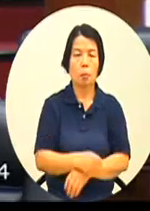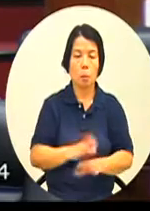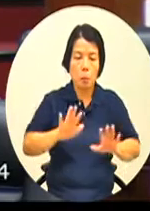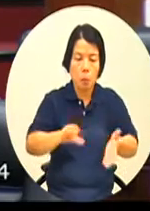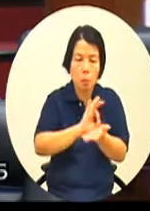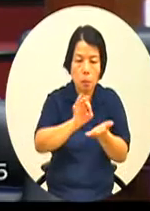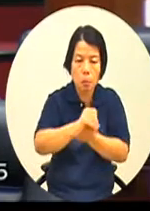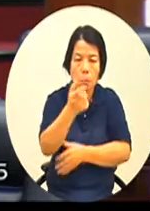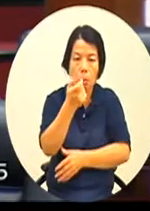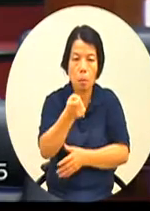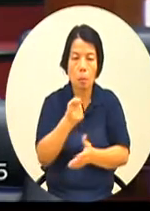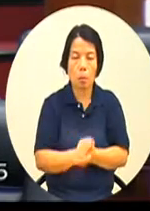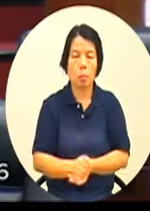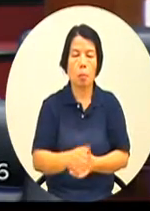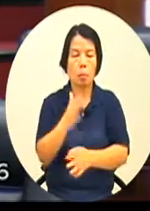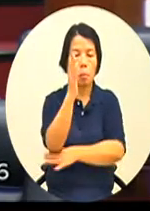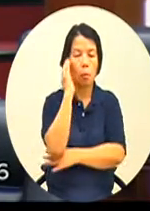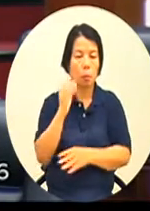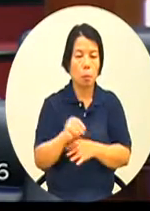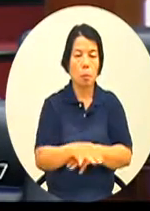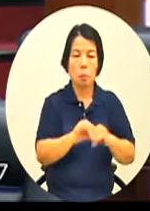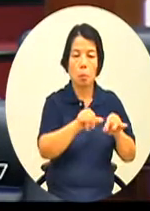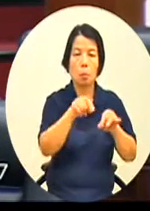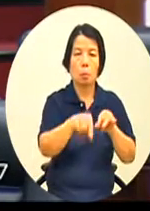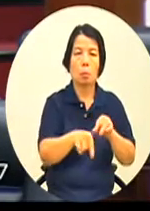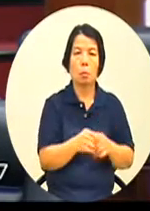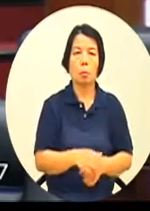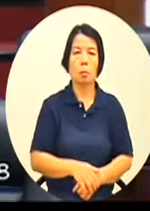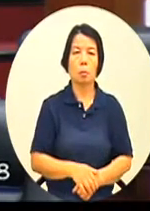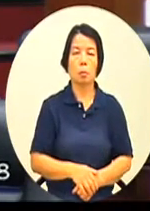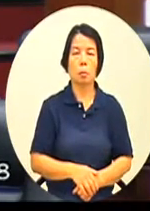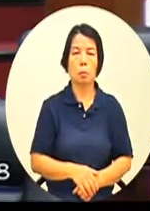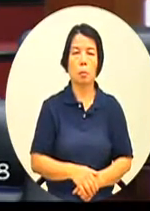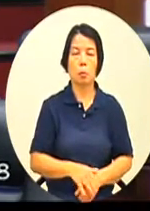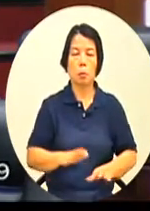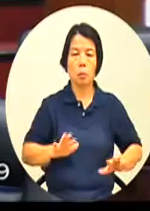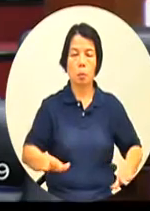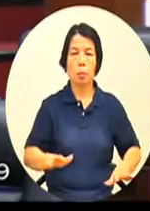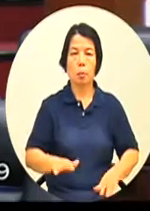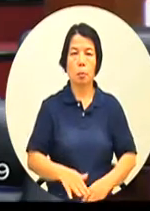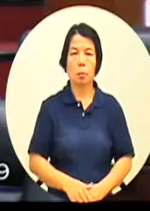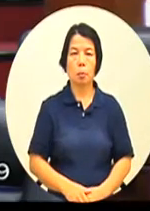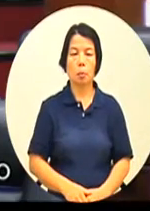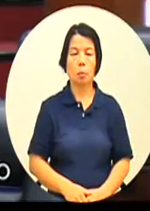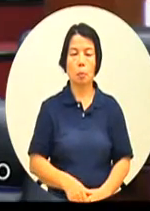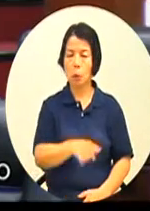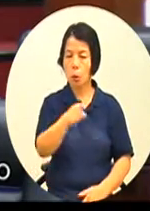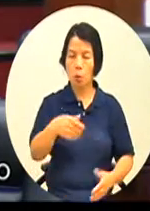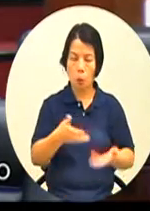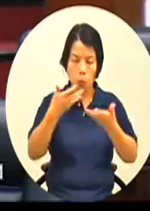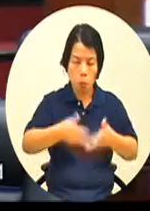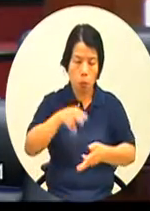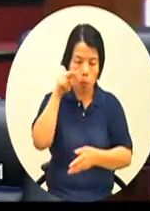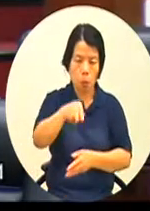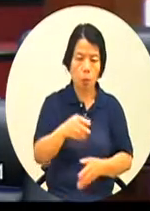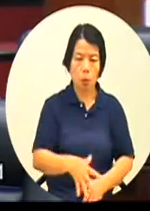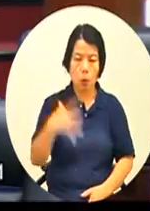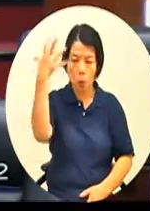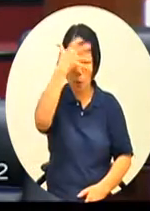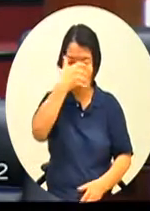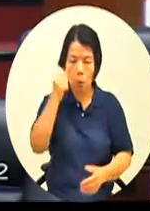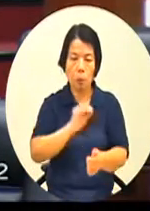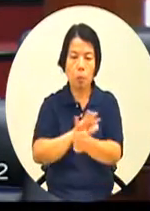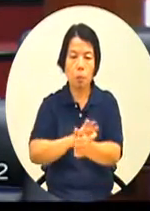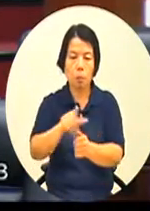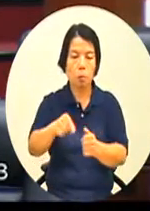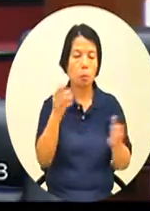些公部门的空间拿来做这个，其实这个现在人都非常重视的，不管是长者的服务、儿童